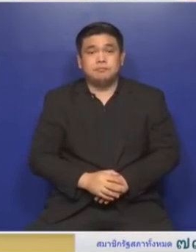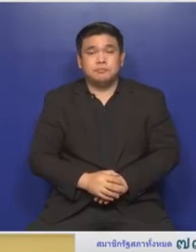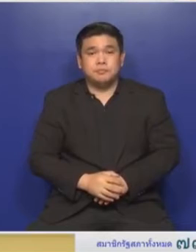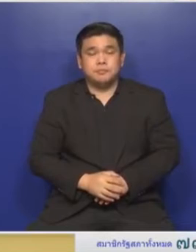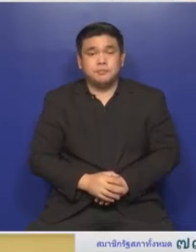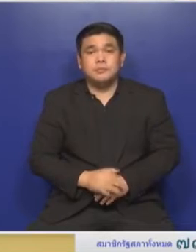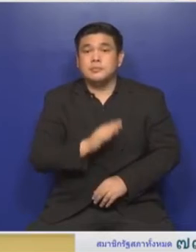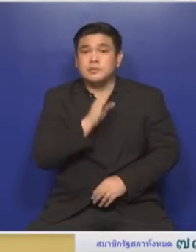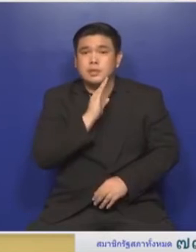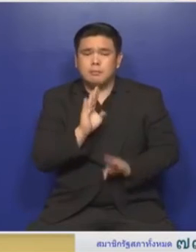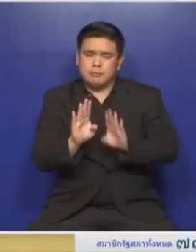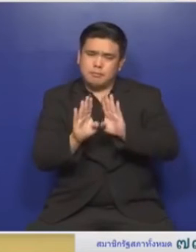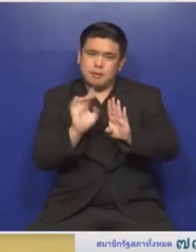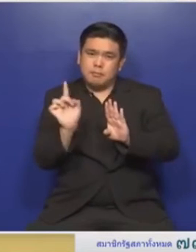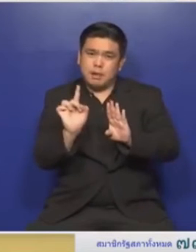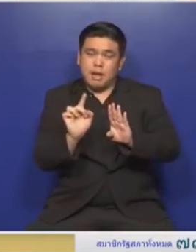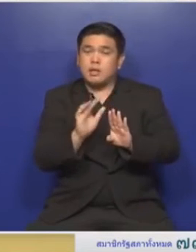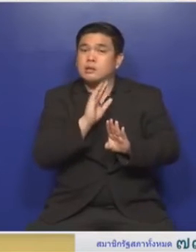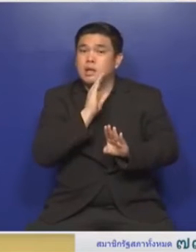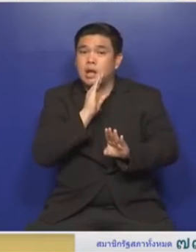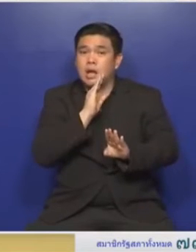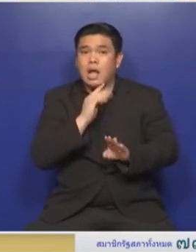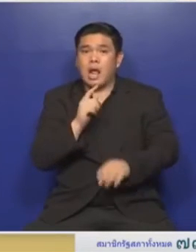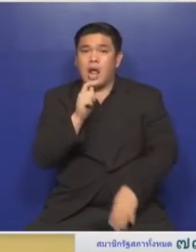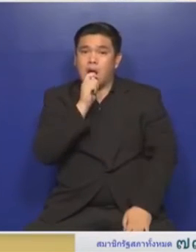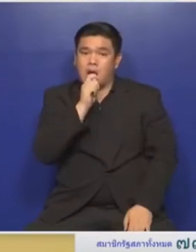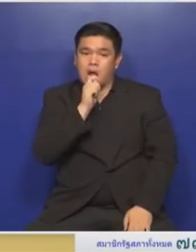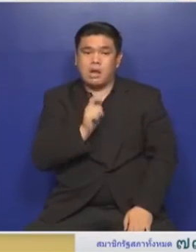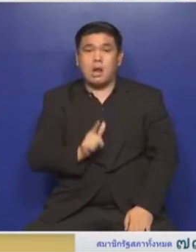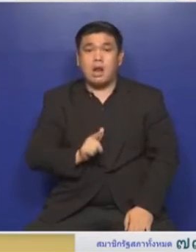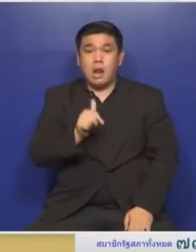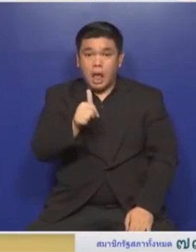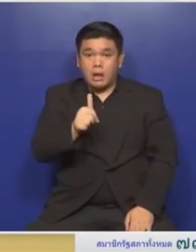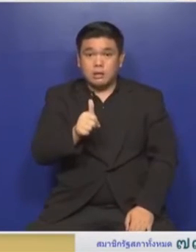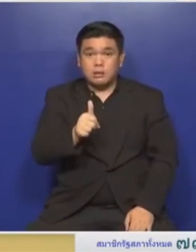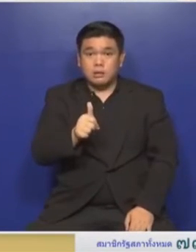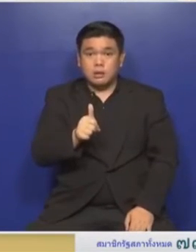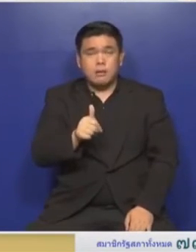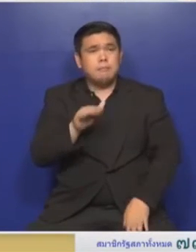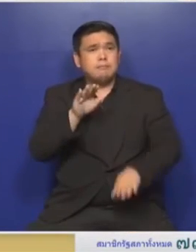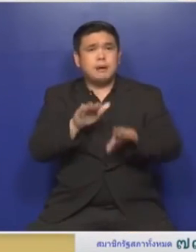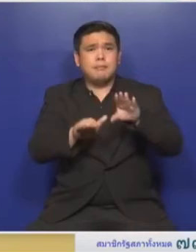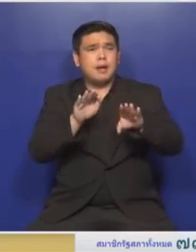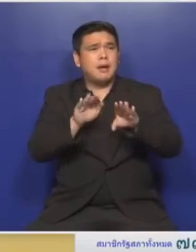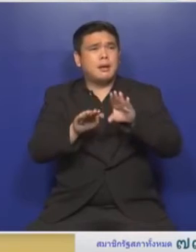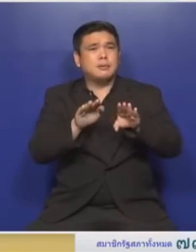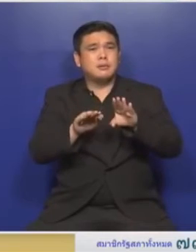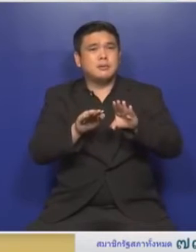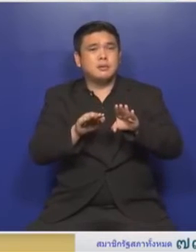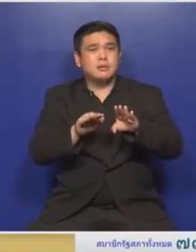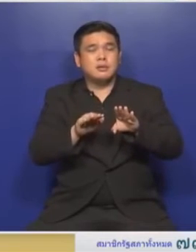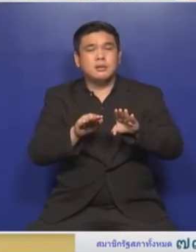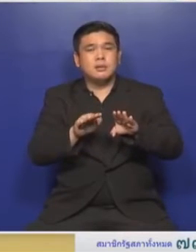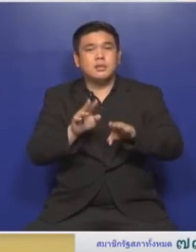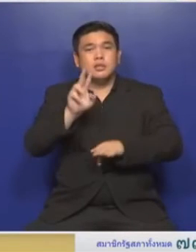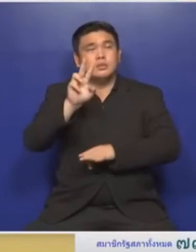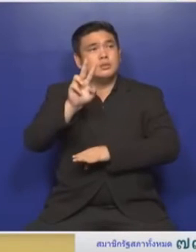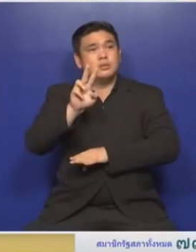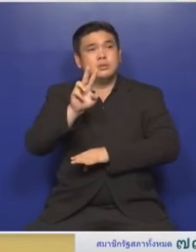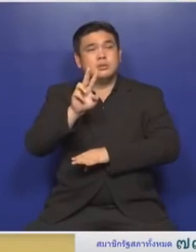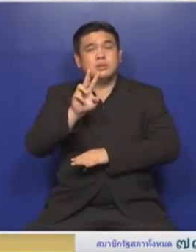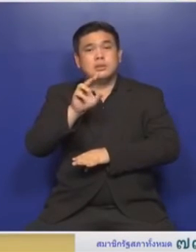แล้ถ้าจะเทีบ้เนี่ย ส่วทเปส่ขาอาหารเี่ยมัเป็นเพีงประมาณไม่ถึง 10